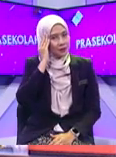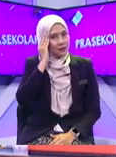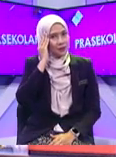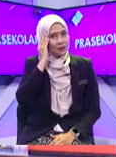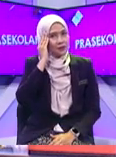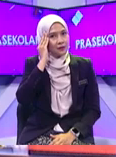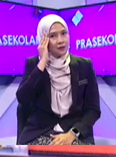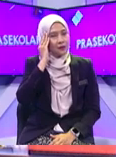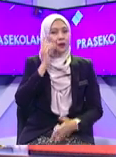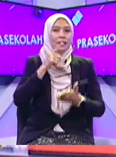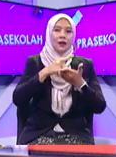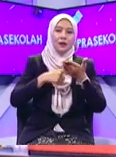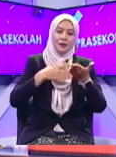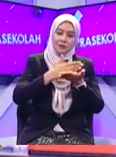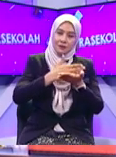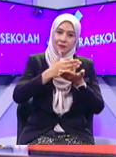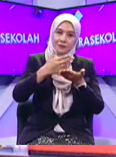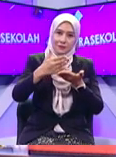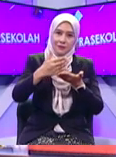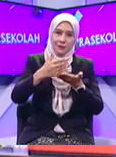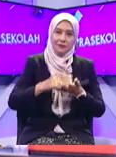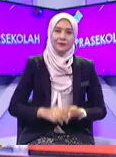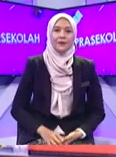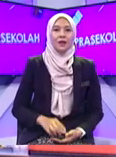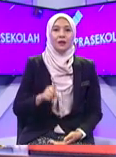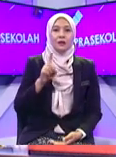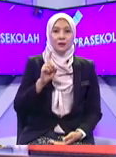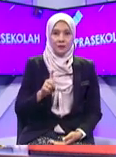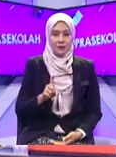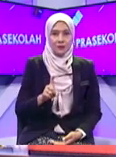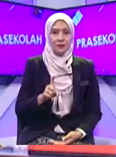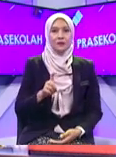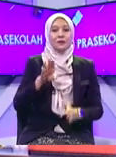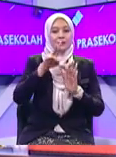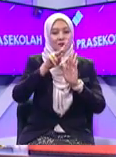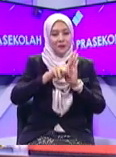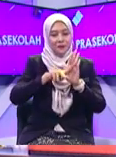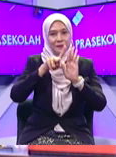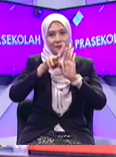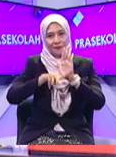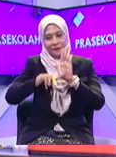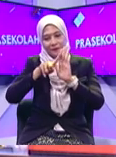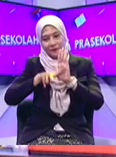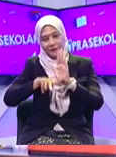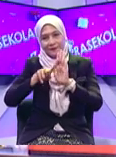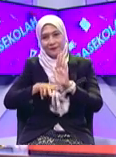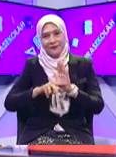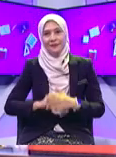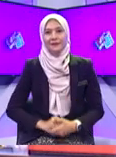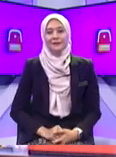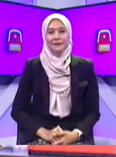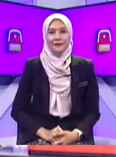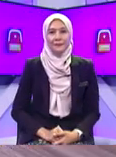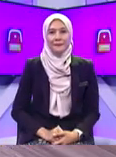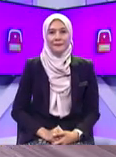utama yang kita kenaikan operasi itulah mestilah berkurang Oke baik jadi